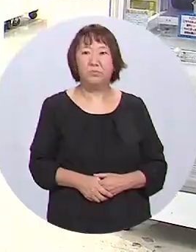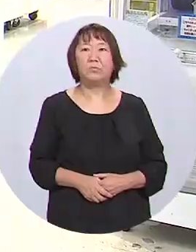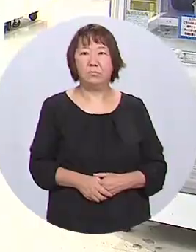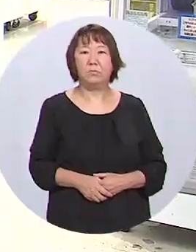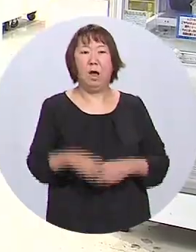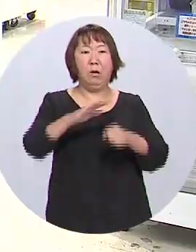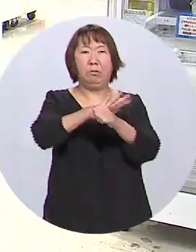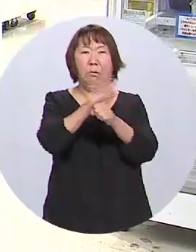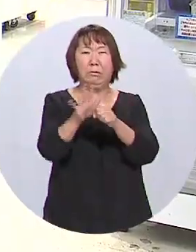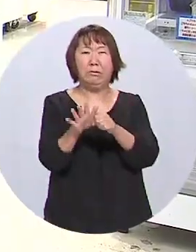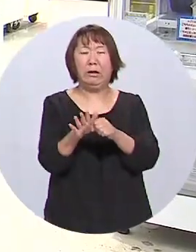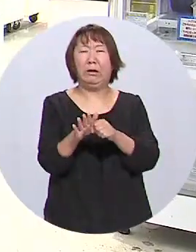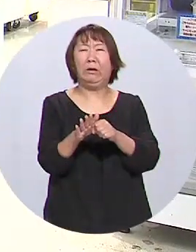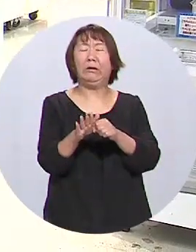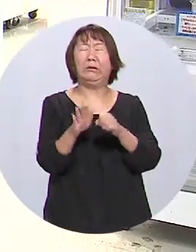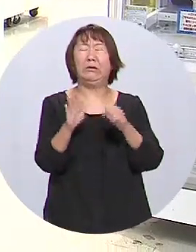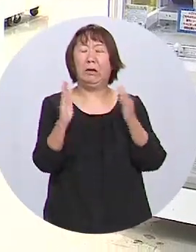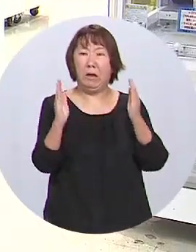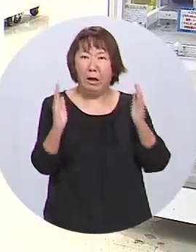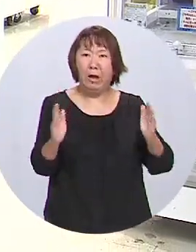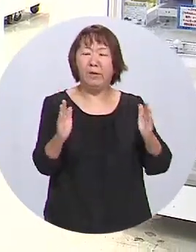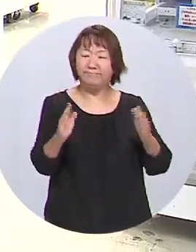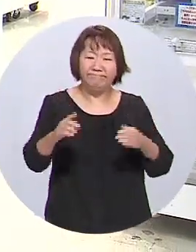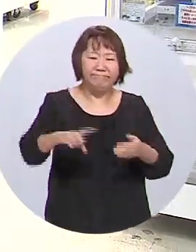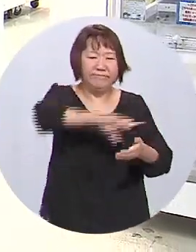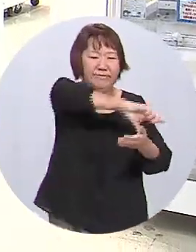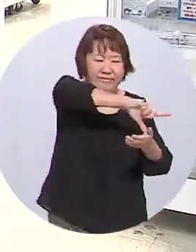コロナ禍という状況の中でも地域